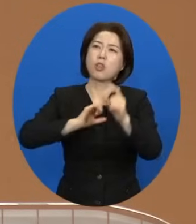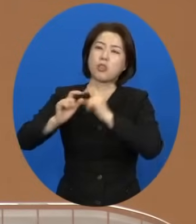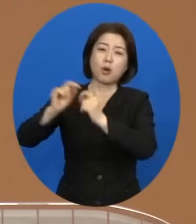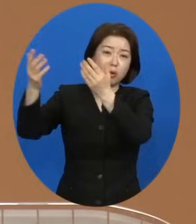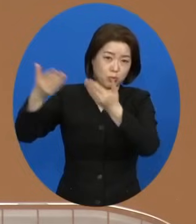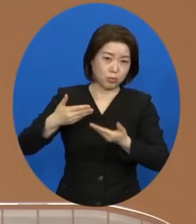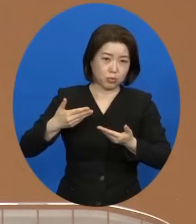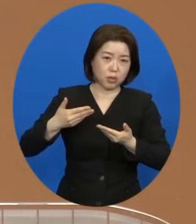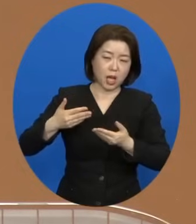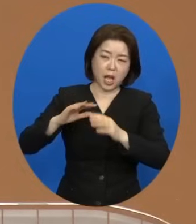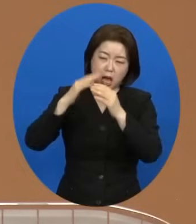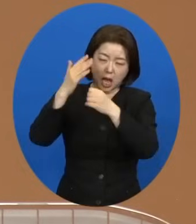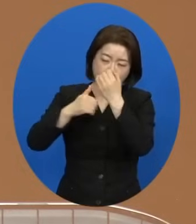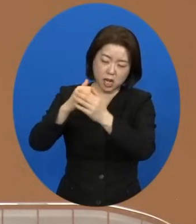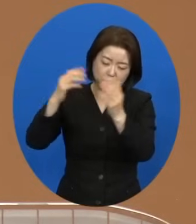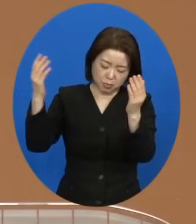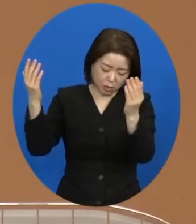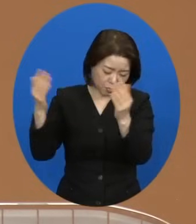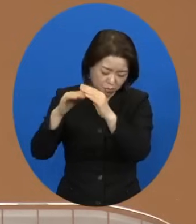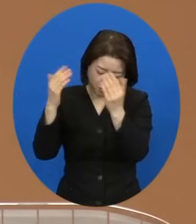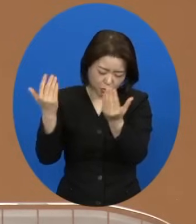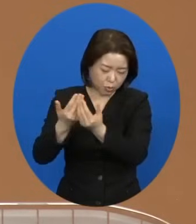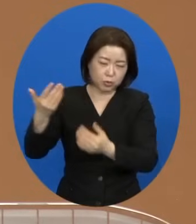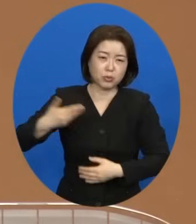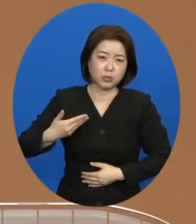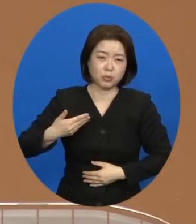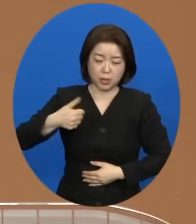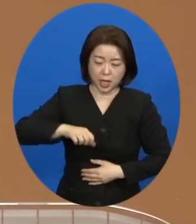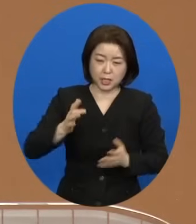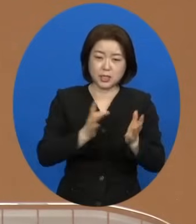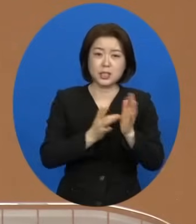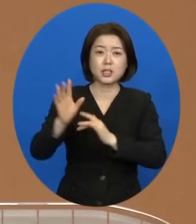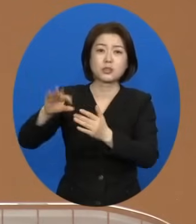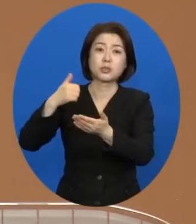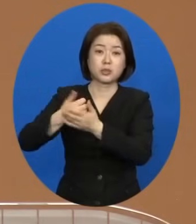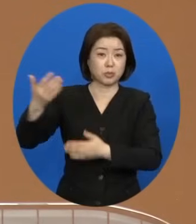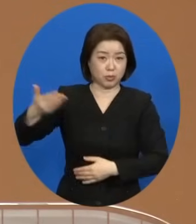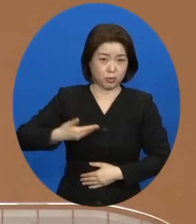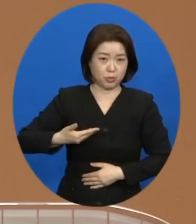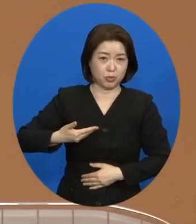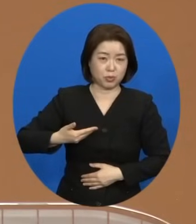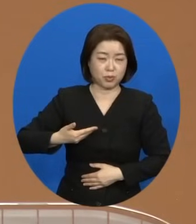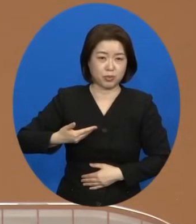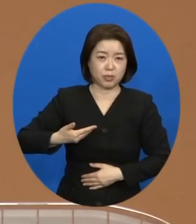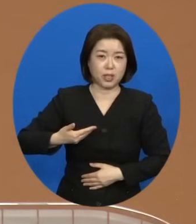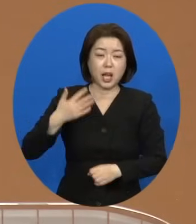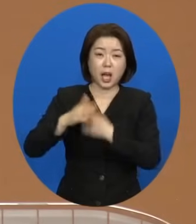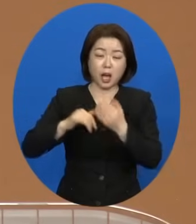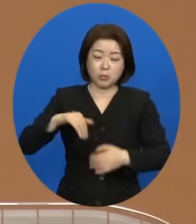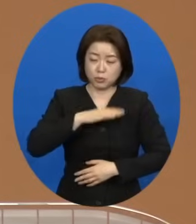전부 무엇이죠 바로 아들 예수 그리스도 하나님 우리를 구원하시겠다는